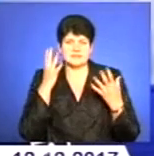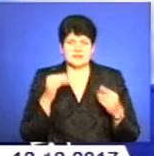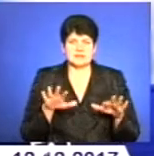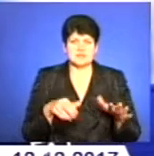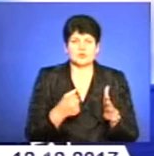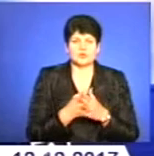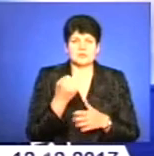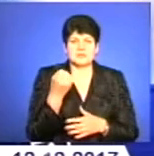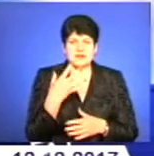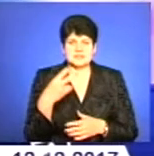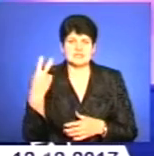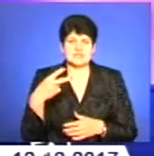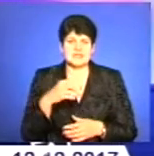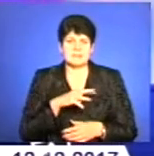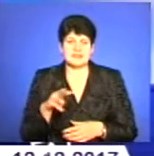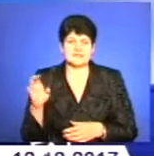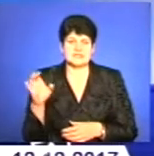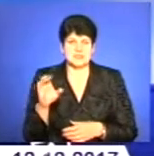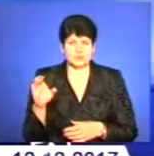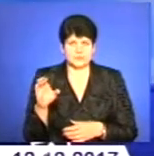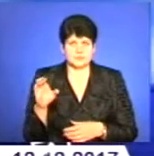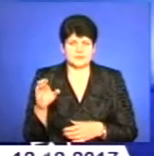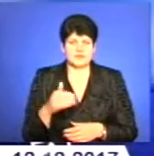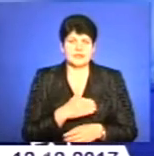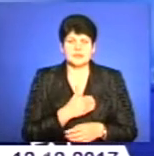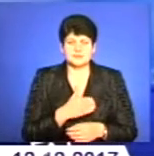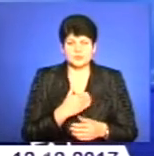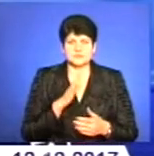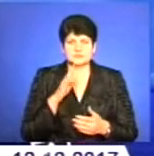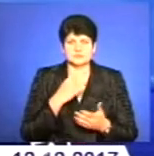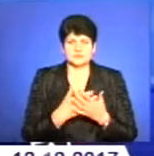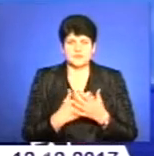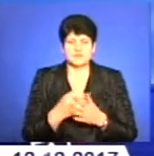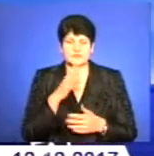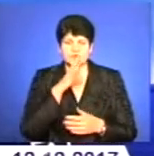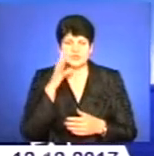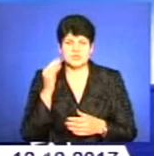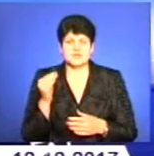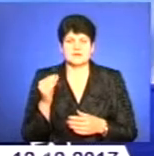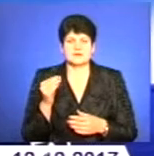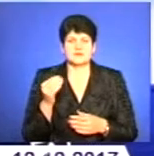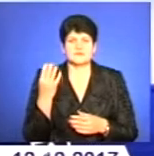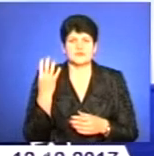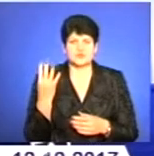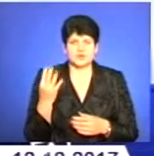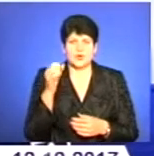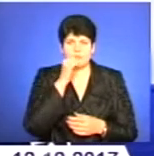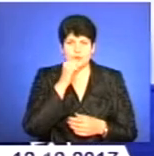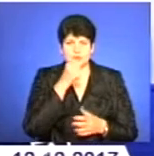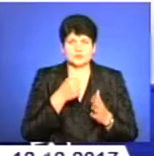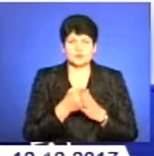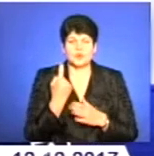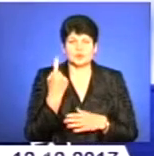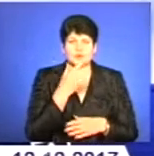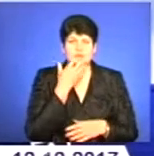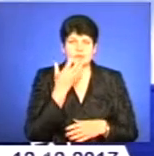до 15-20 метрів за секунду і температурні показники вночі коливатимуться від 4 морозу до 1